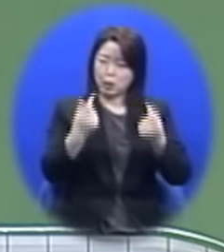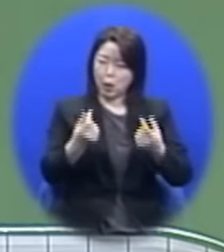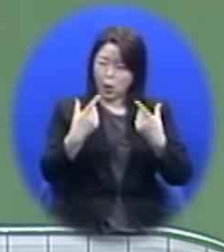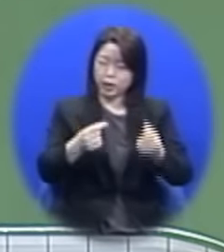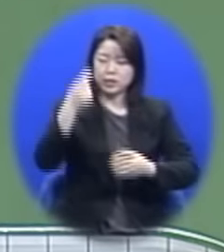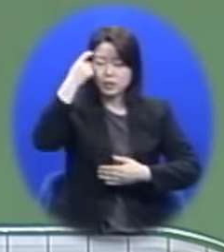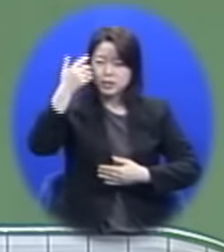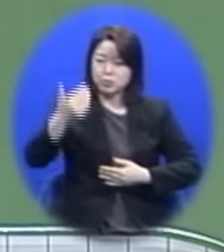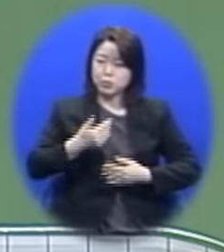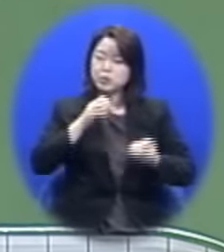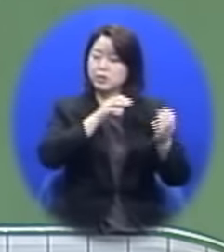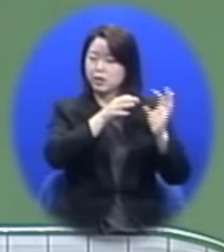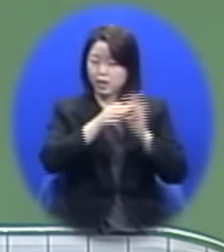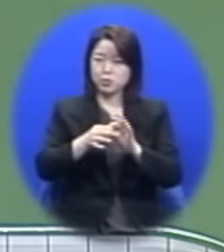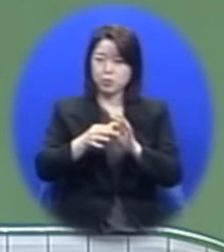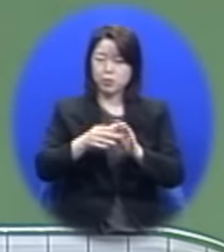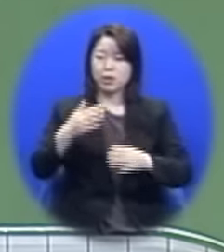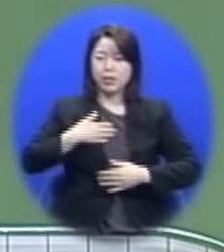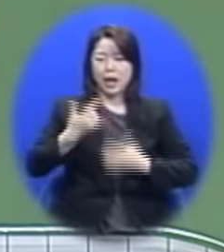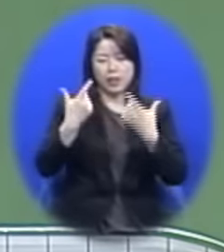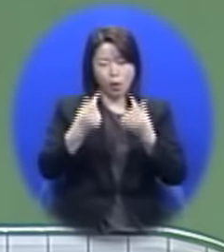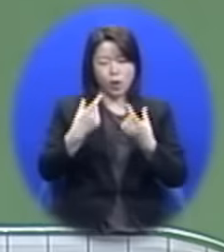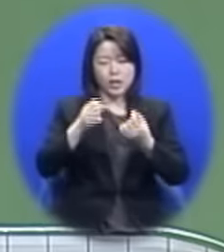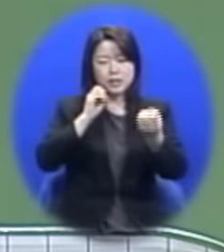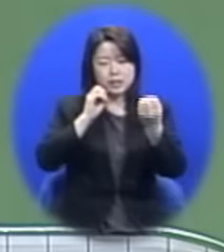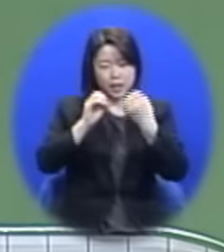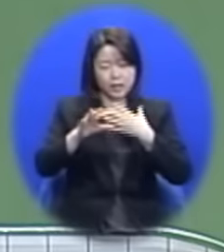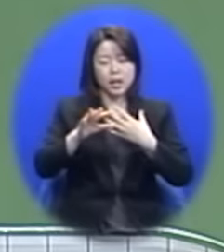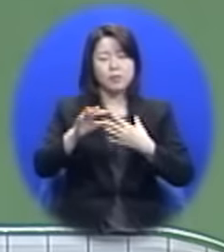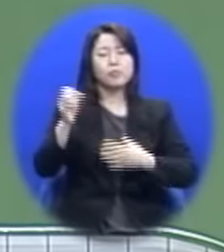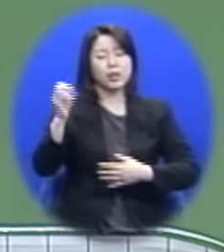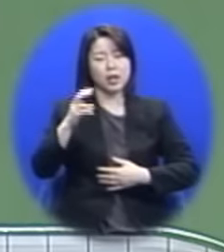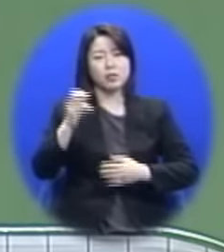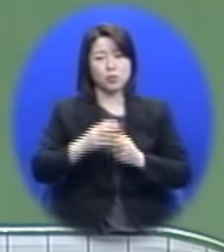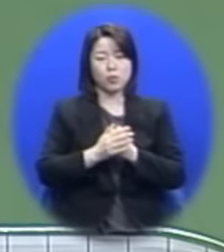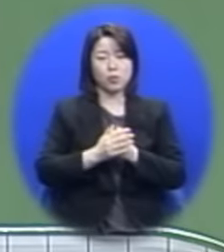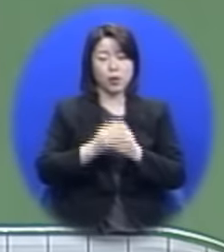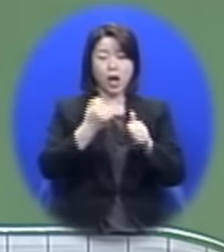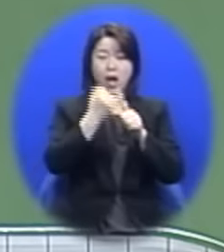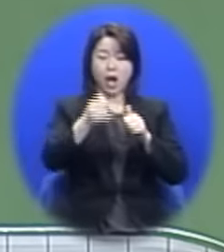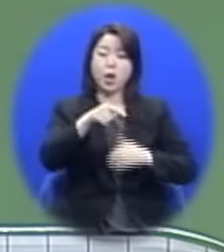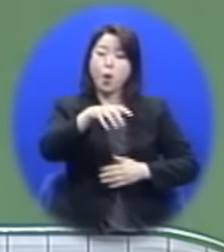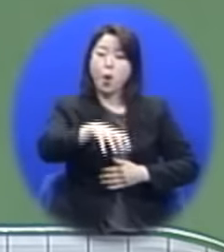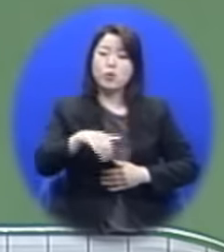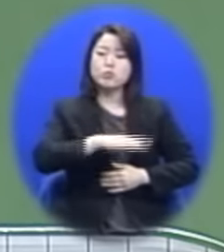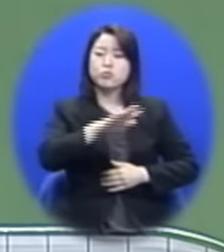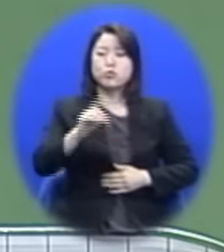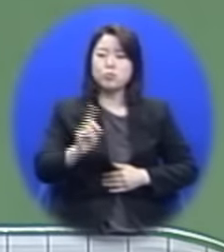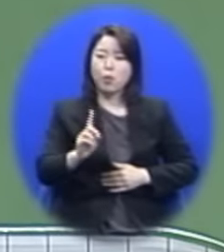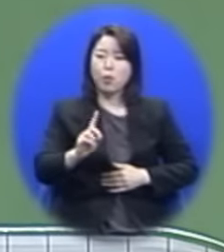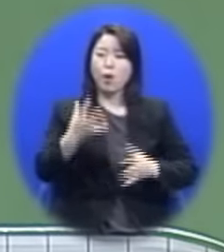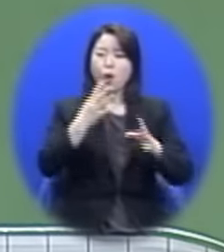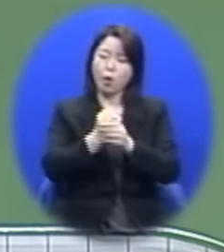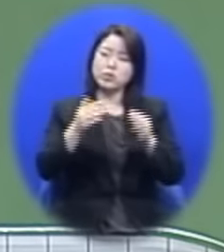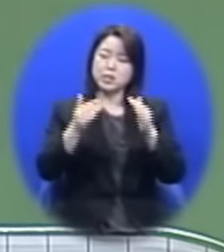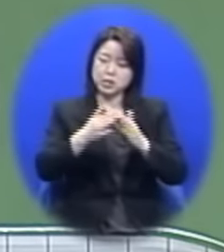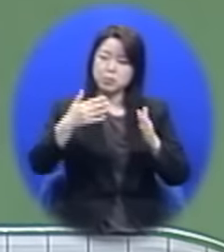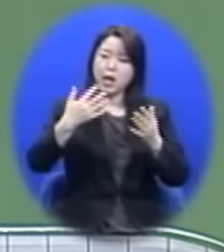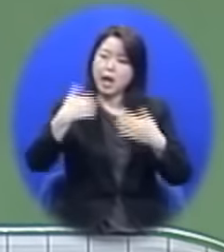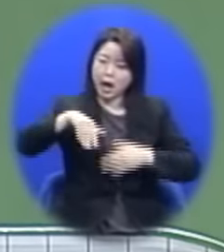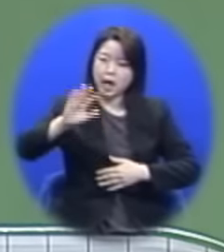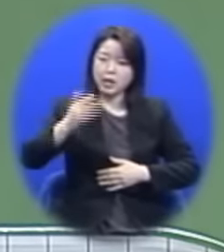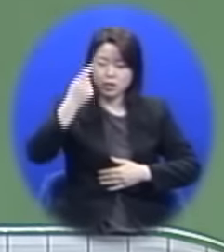나는 똑같은 대답을 할 것이다. 아내는 우리가 여기서 무엇을 하고 있는 것인지, 그리고 언제 집으로 가게 될지 물을